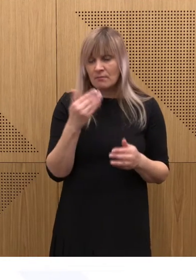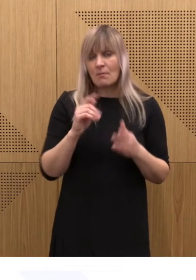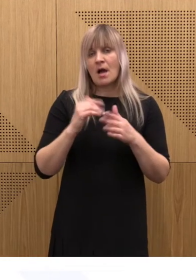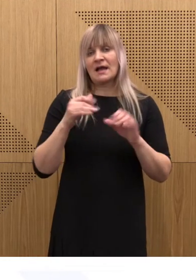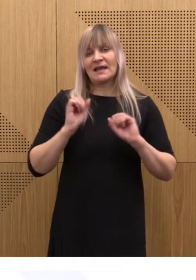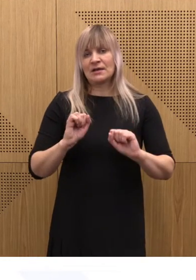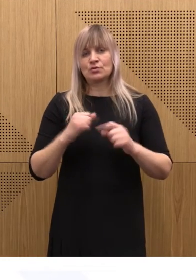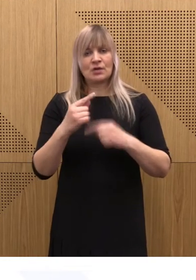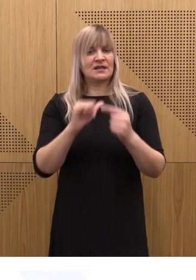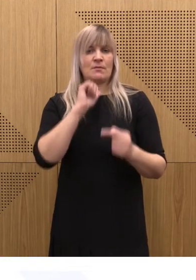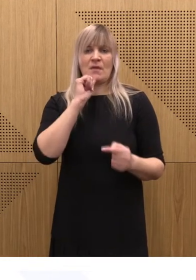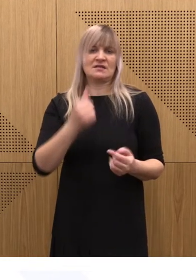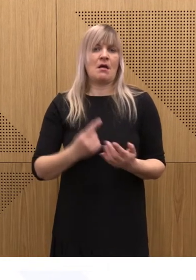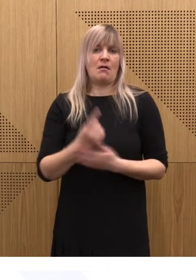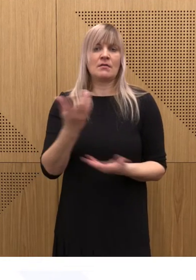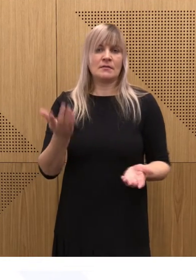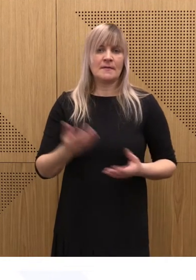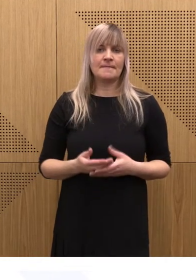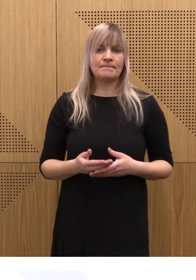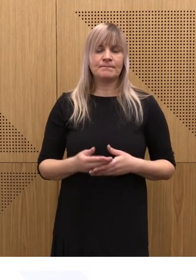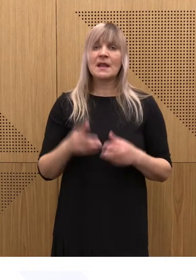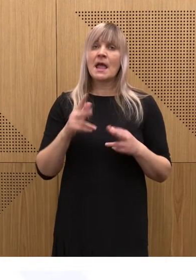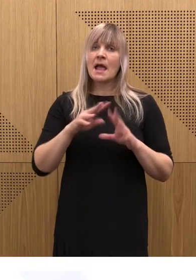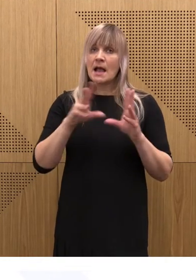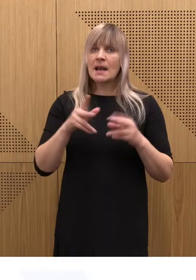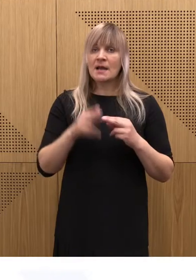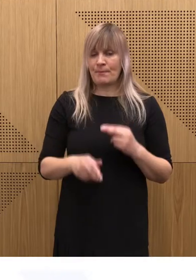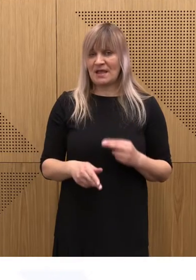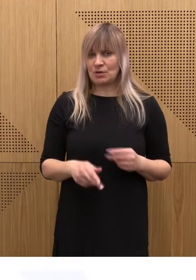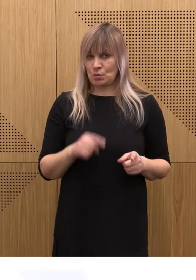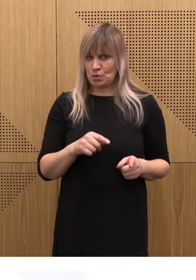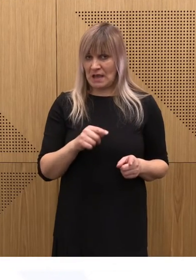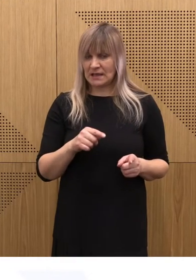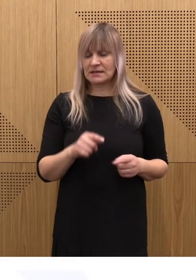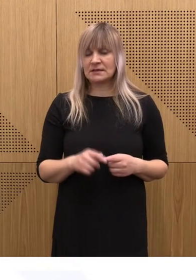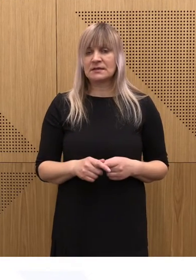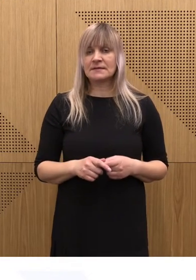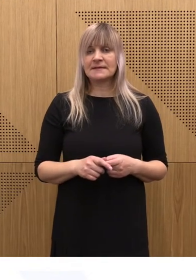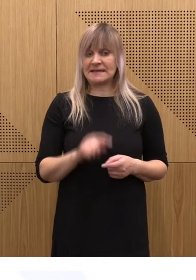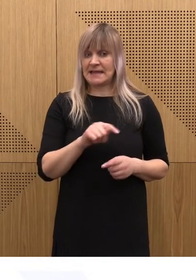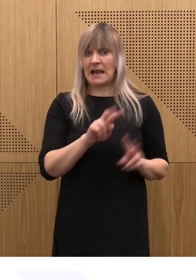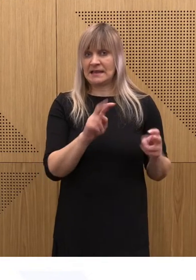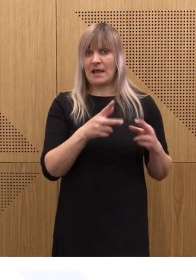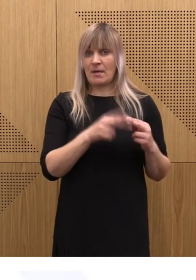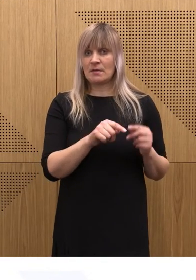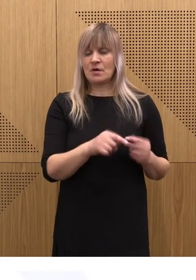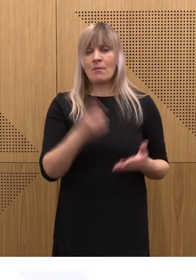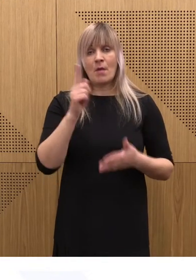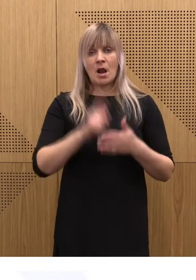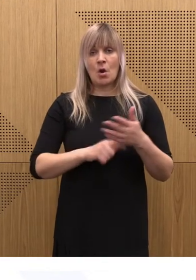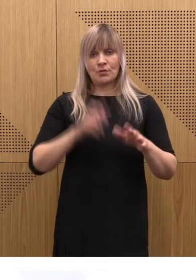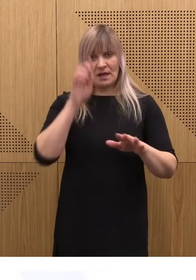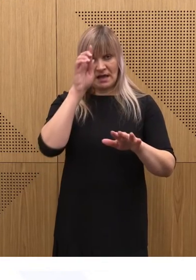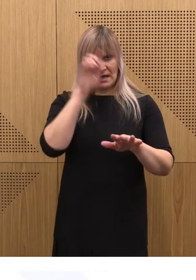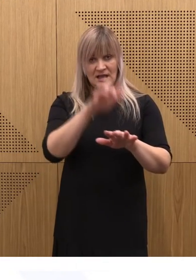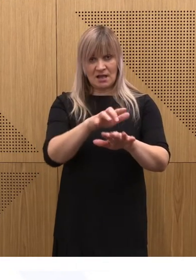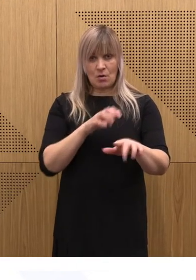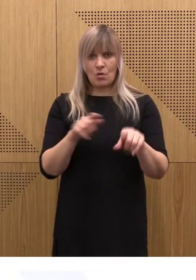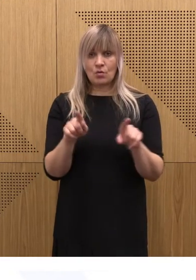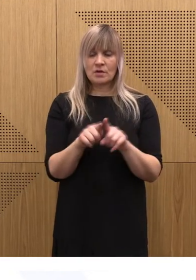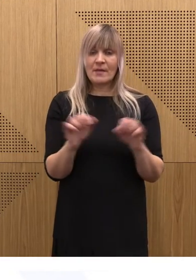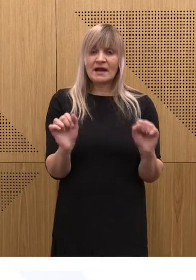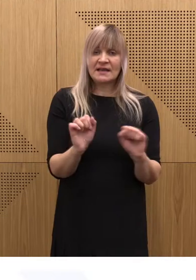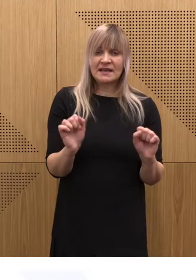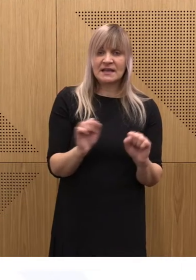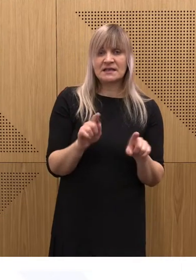kehtima hakata ei saa. Ja lõpetuseks, selle teema lõpetuseks, siis ma loodan, et Riigikogu ka võtab kiirelt